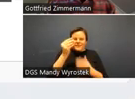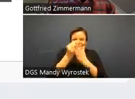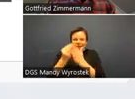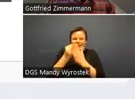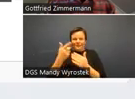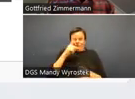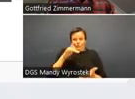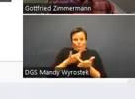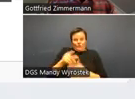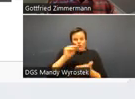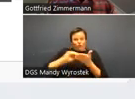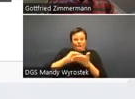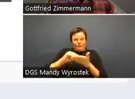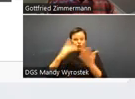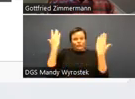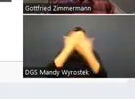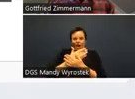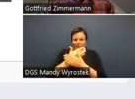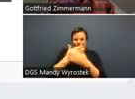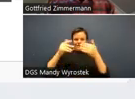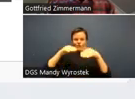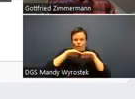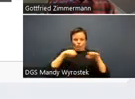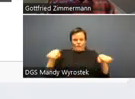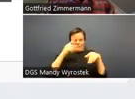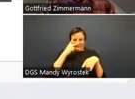D drücken. Also hier, das ist